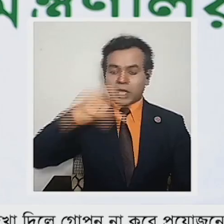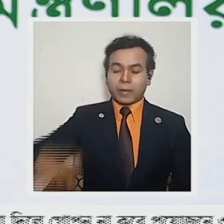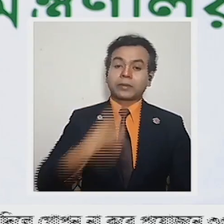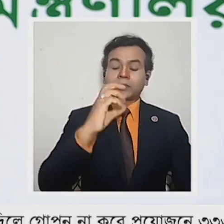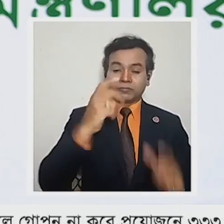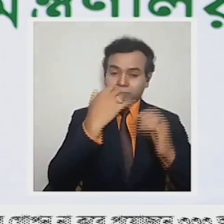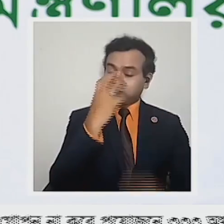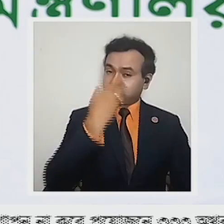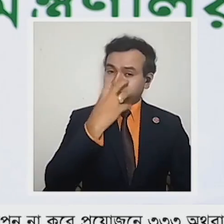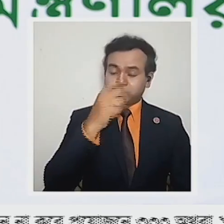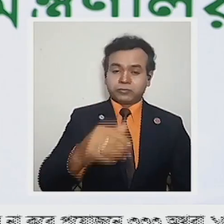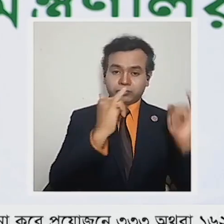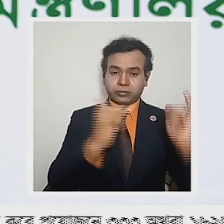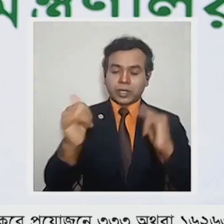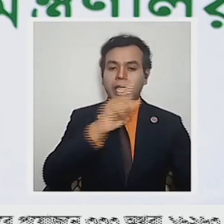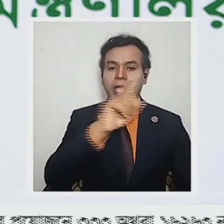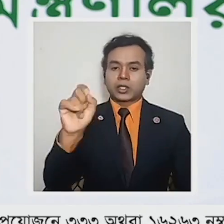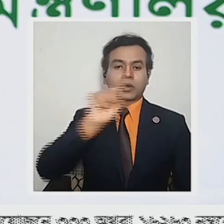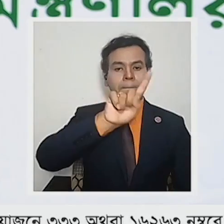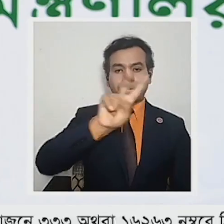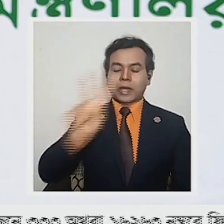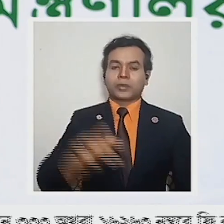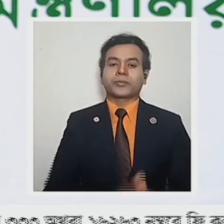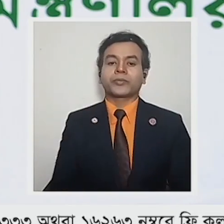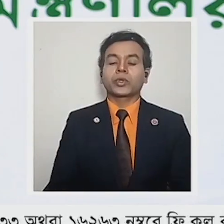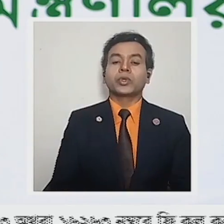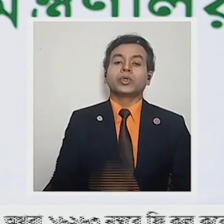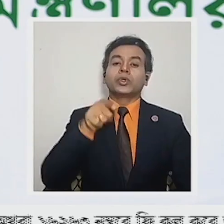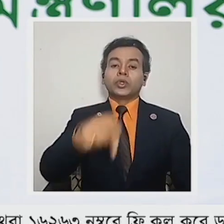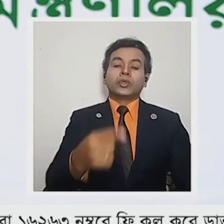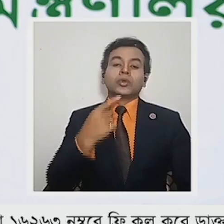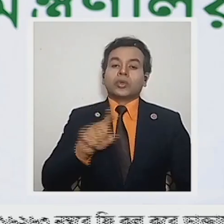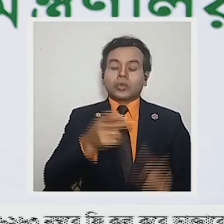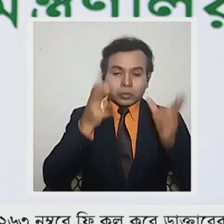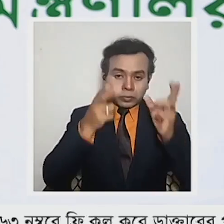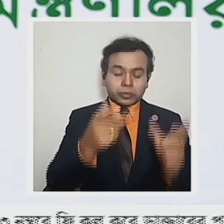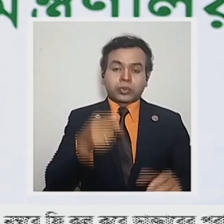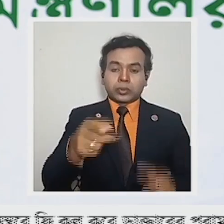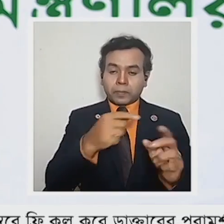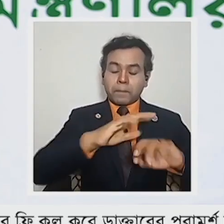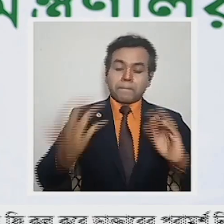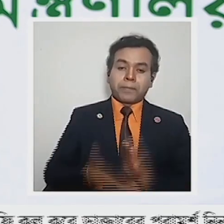6,034টি। এ সকল হাসপাতালে আইসিইউ সংখ্যা 399টি এবং ডায়ালাইসিস ইউনিট 112টি।